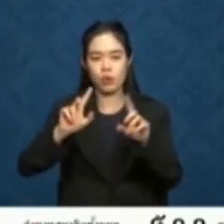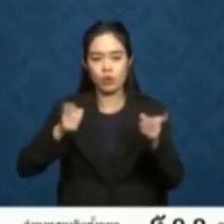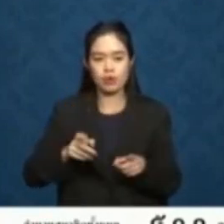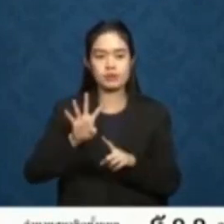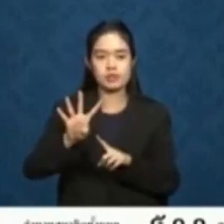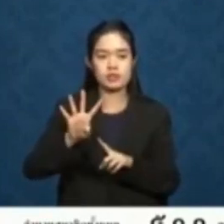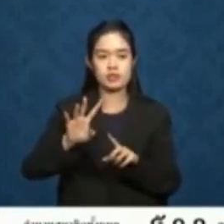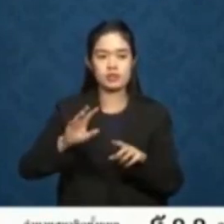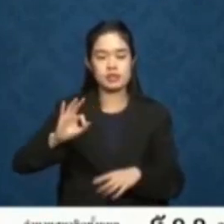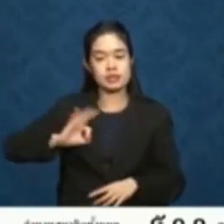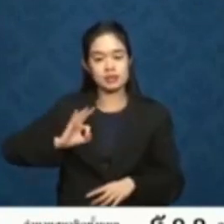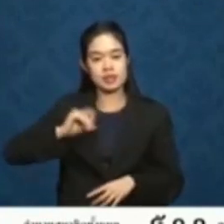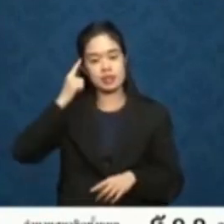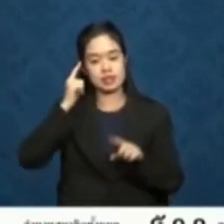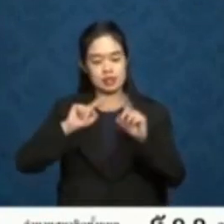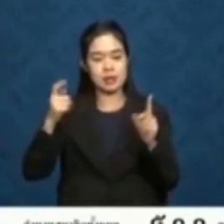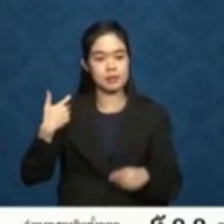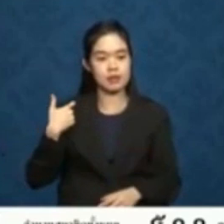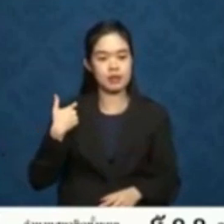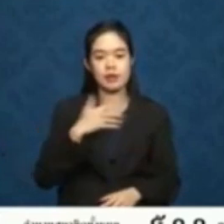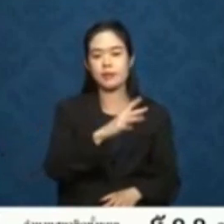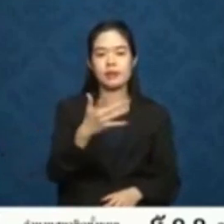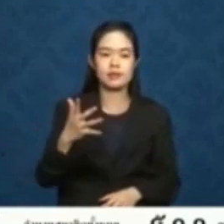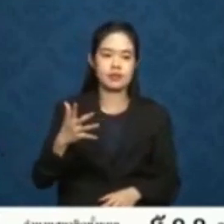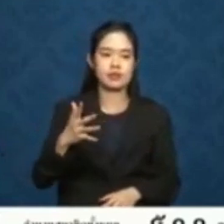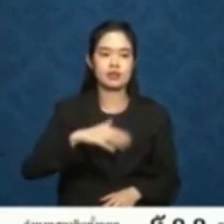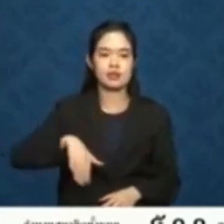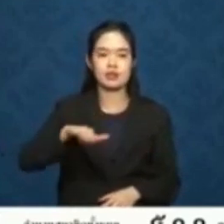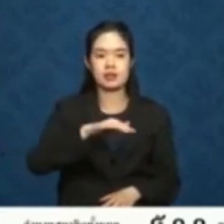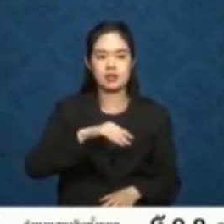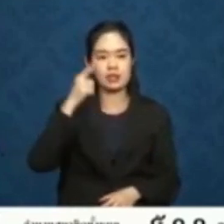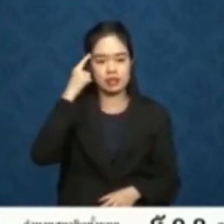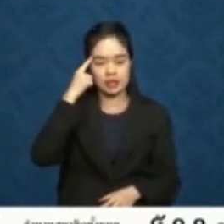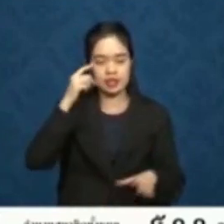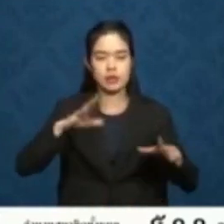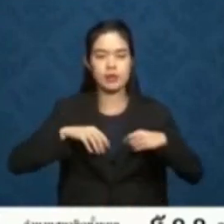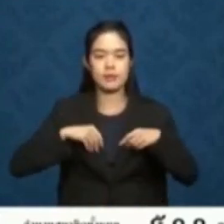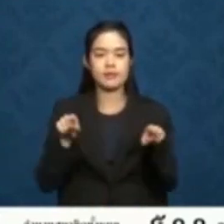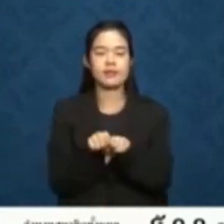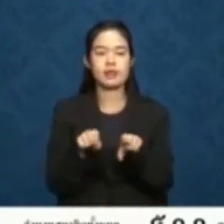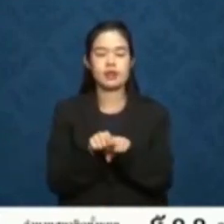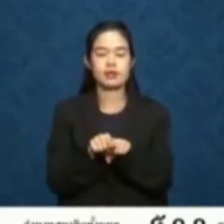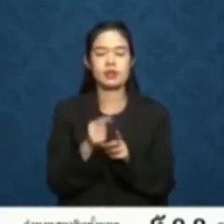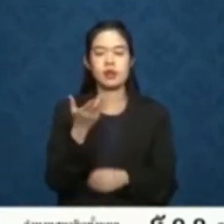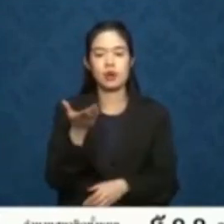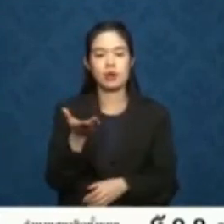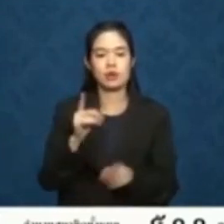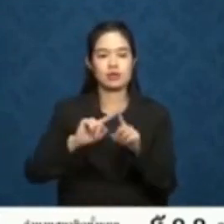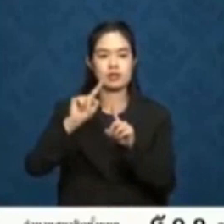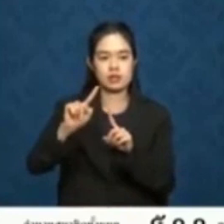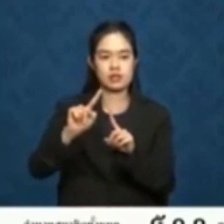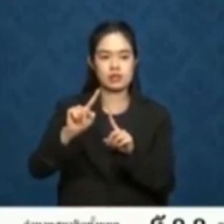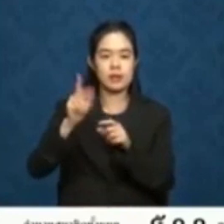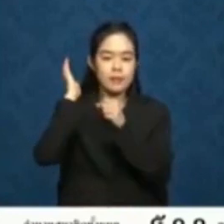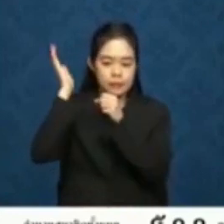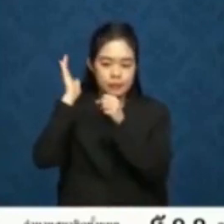เห็นเป็นอย่างอื่นไหมครับครับถ้าไม่มีถือว่าที่ประชุมเห็นตามนี้นะครับขอเชิญผู้เสนอแถลงเห